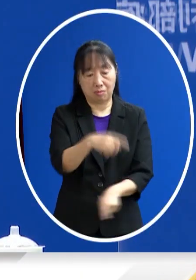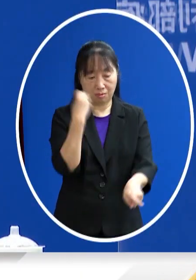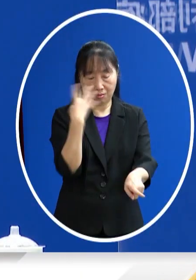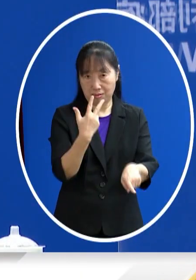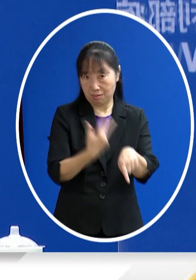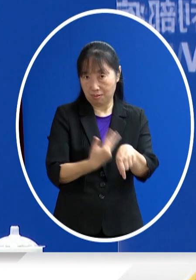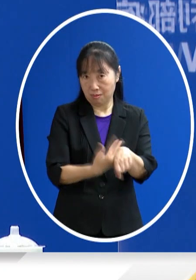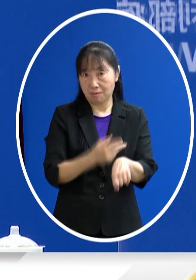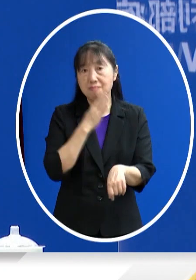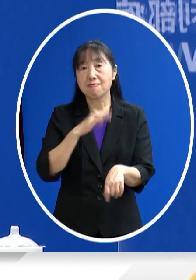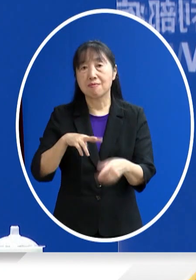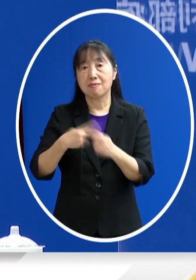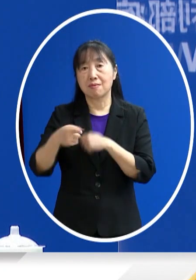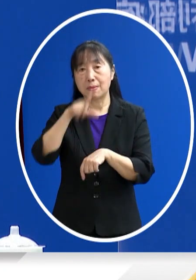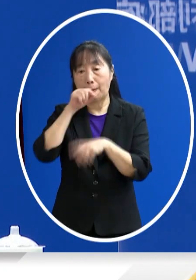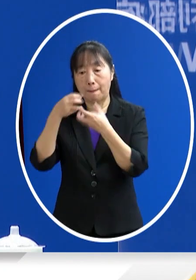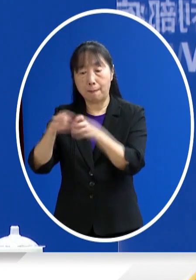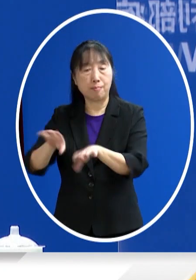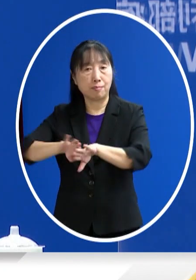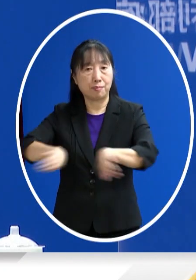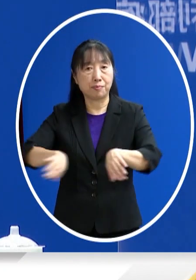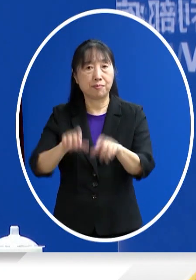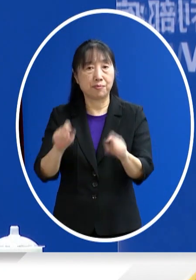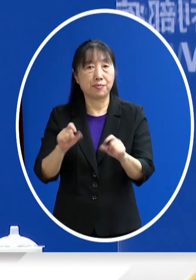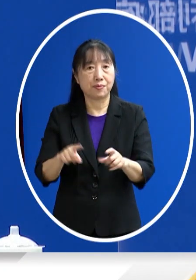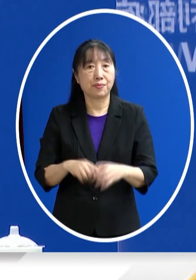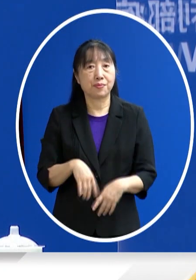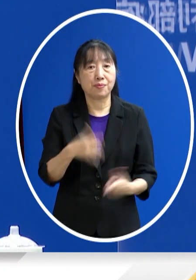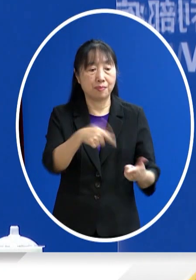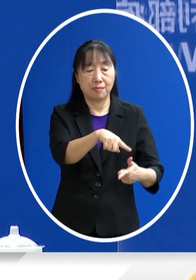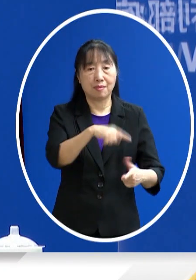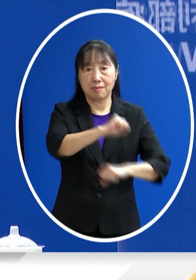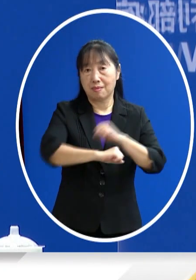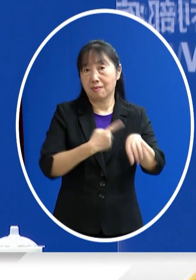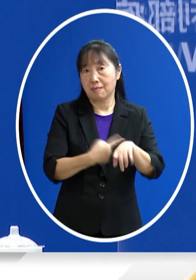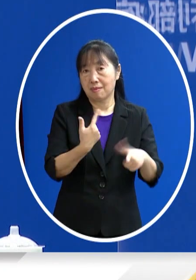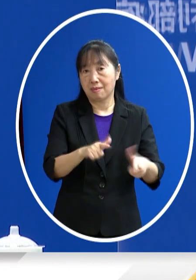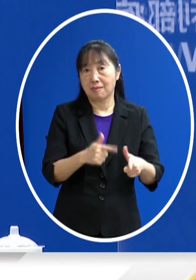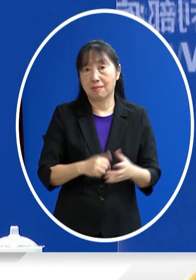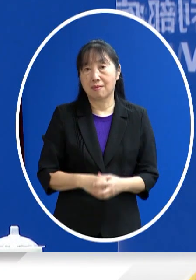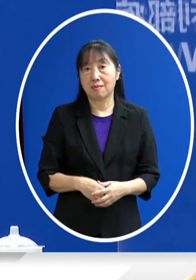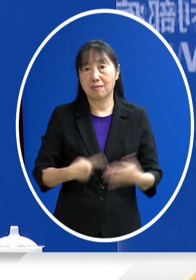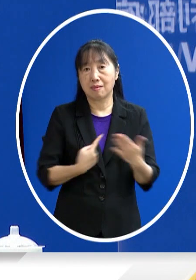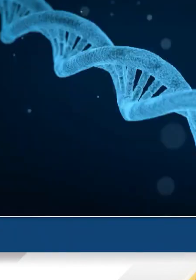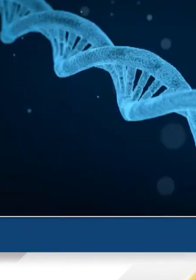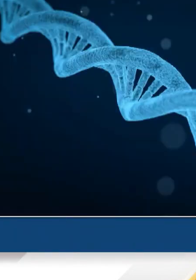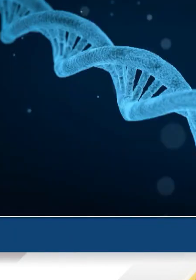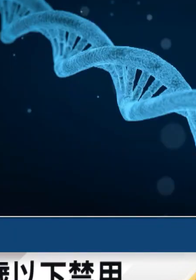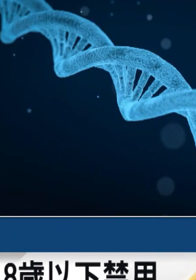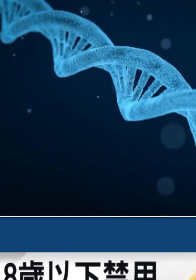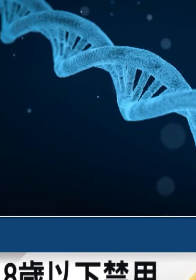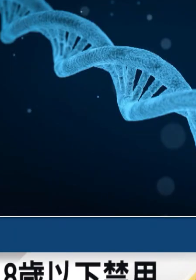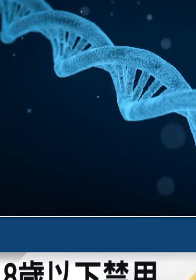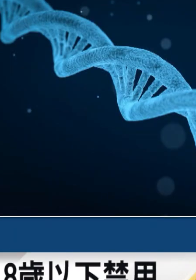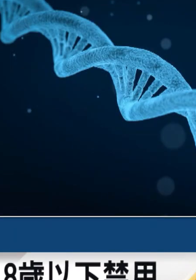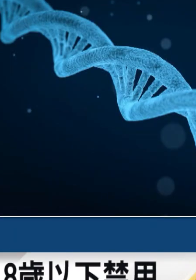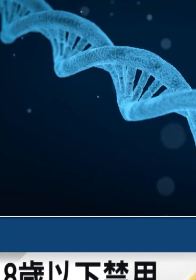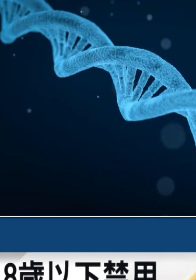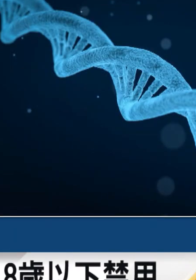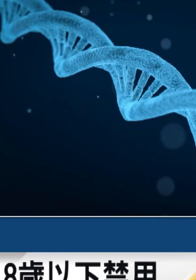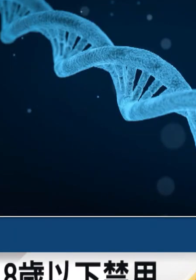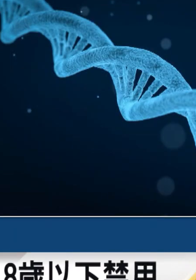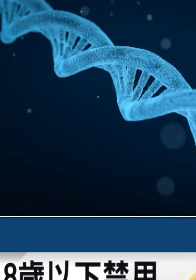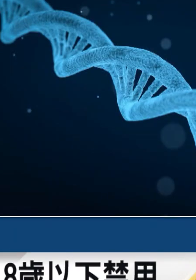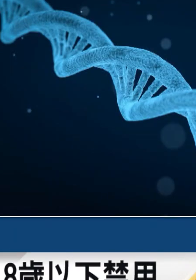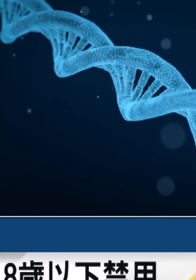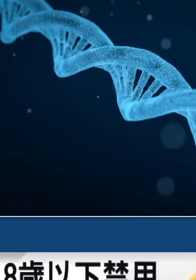那个鸡蛋无关的制造的一个非活性疫苗。那这个疫苗目前都是只有公费使用。 新的疫苗和传统最